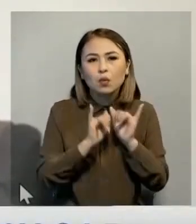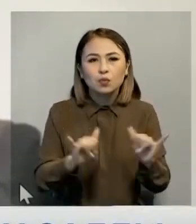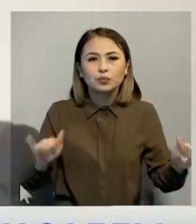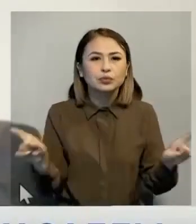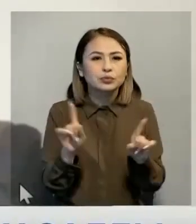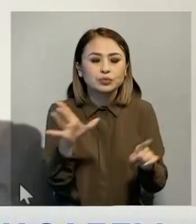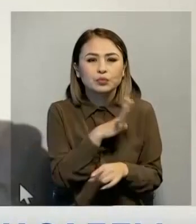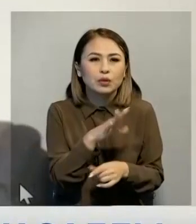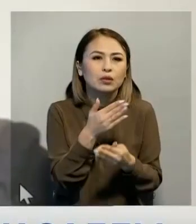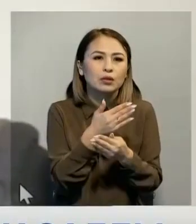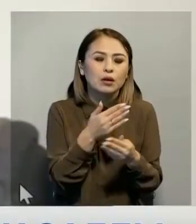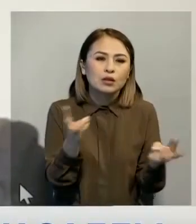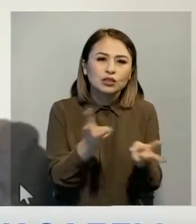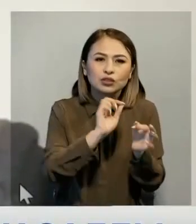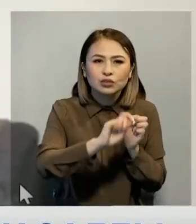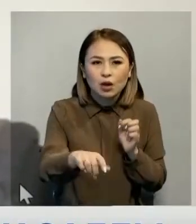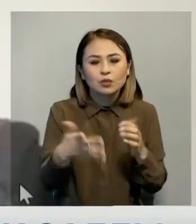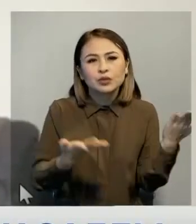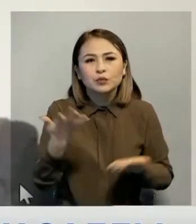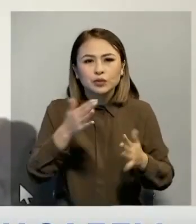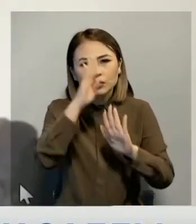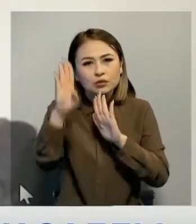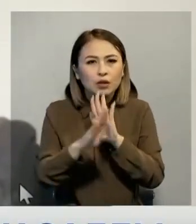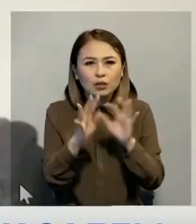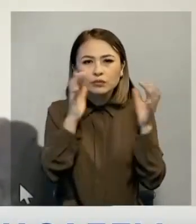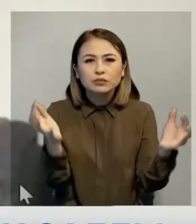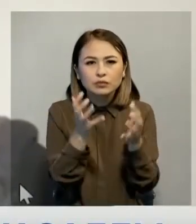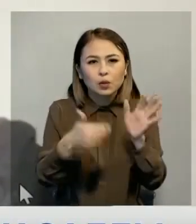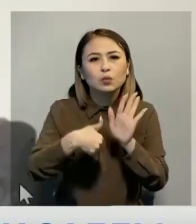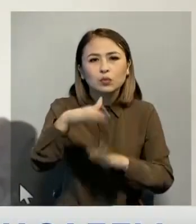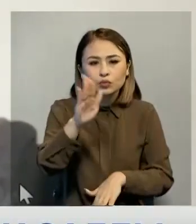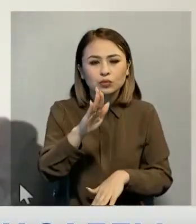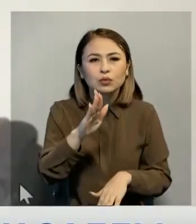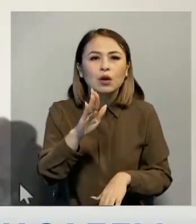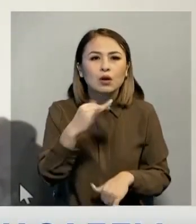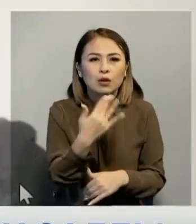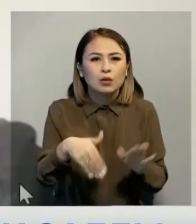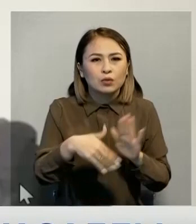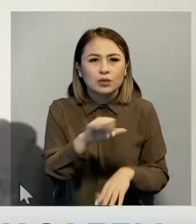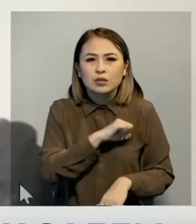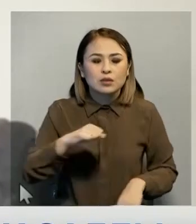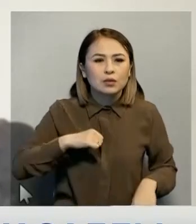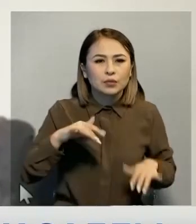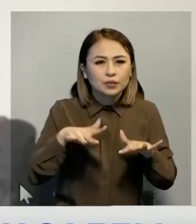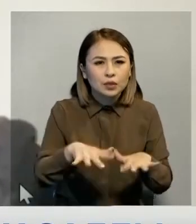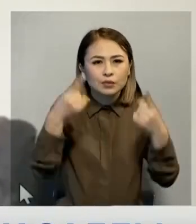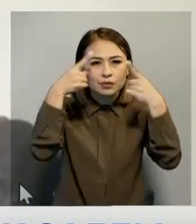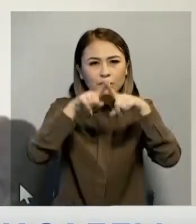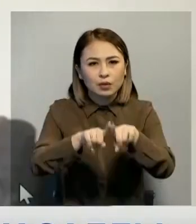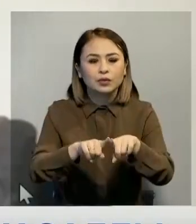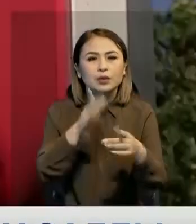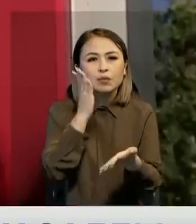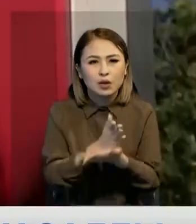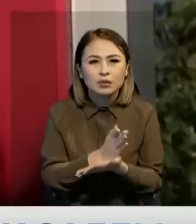орнына оны жағу немесе қоймаларда сақтау жүйелерін орнатқан дұрыс болар еді. Бұл қолдан келетін іс, қажетті технологиялар